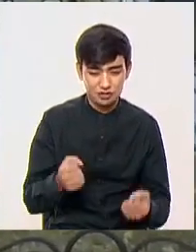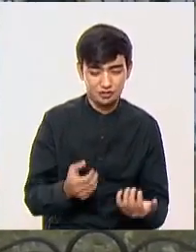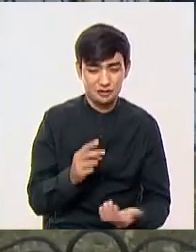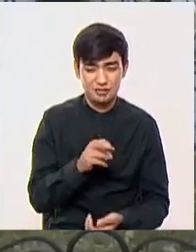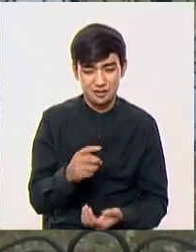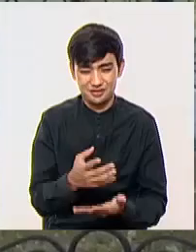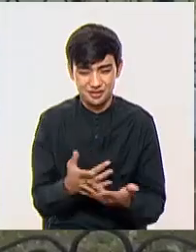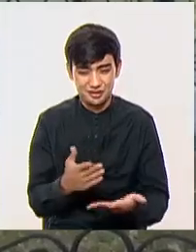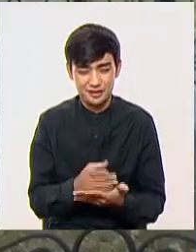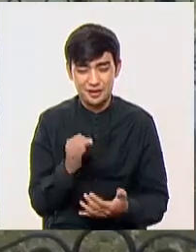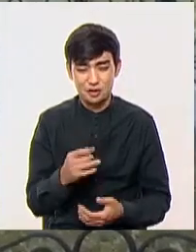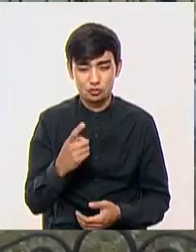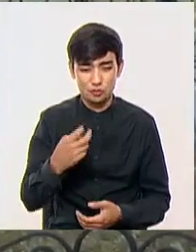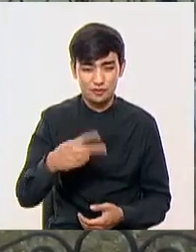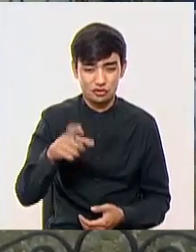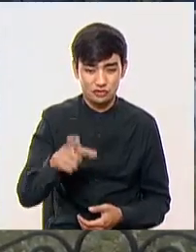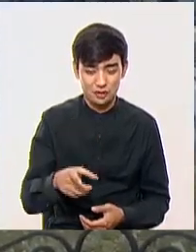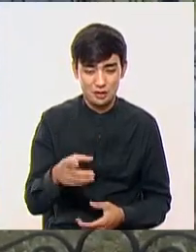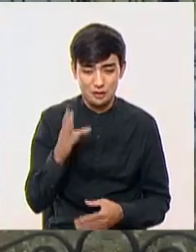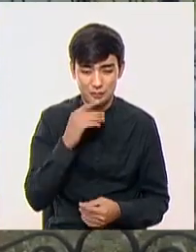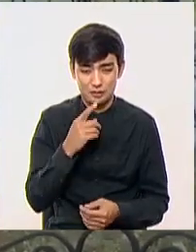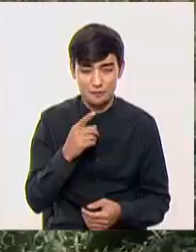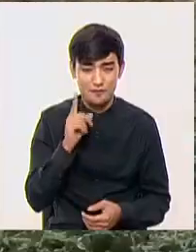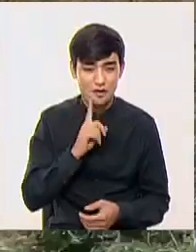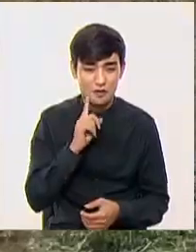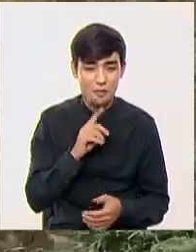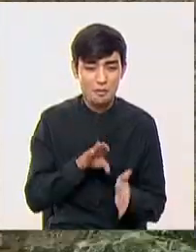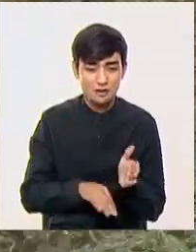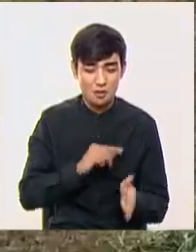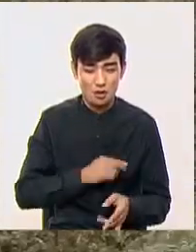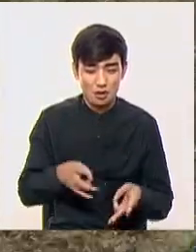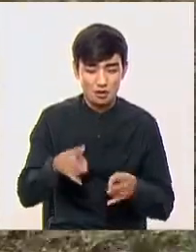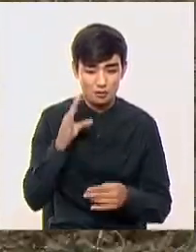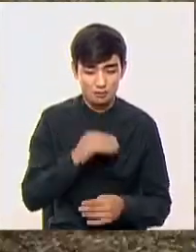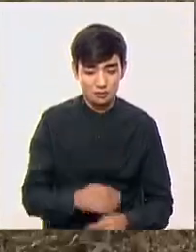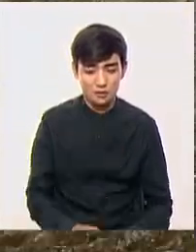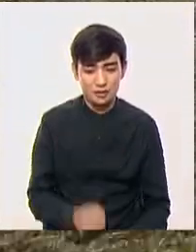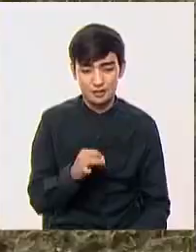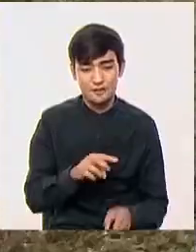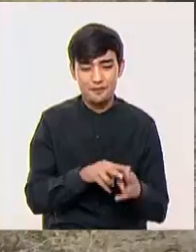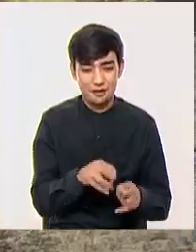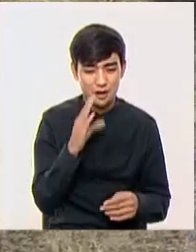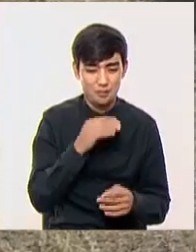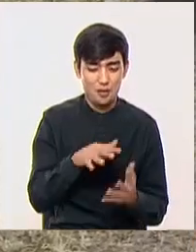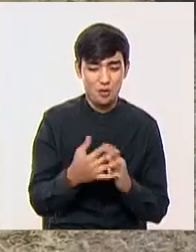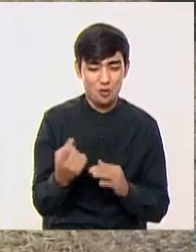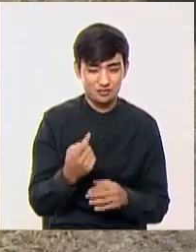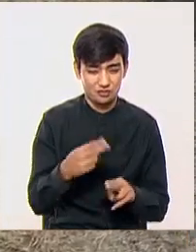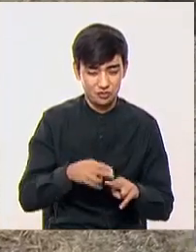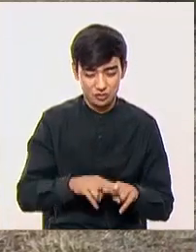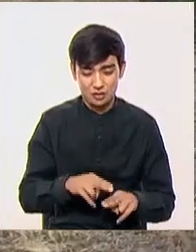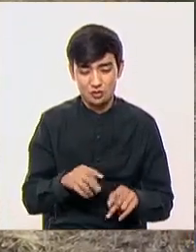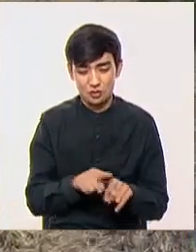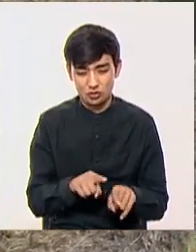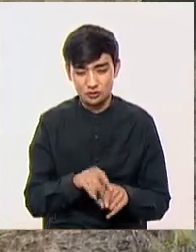120 человек окажется временно безработными. Также это может повлиять и на продовольственный рынок. Сельхозпредприятия